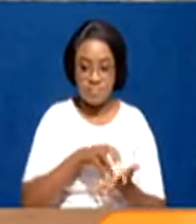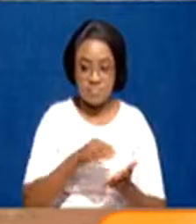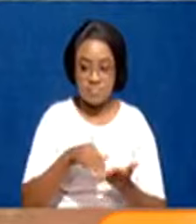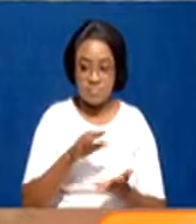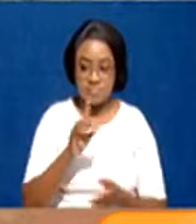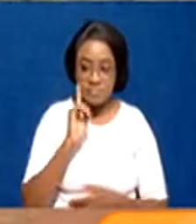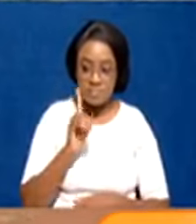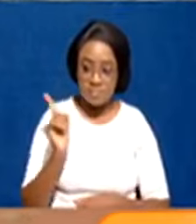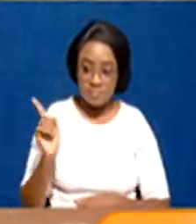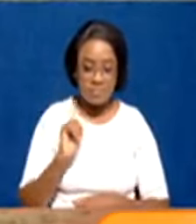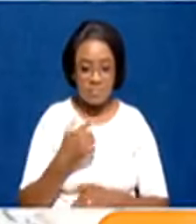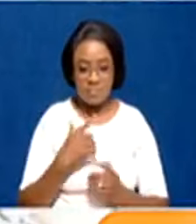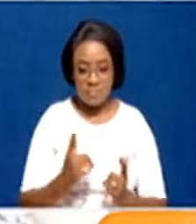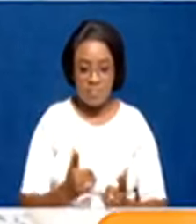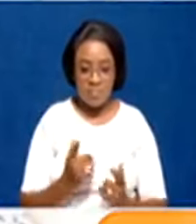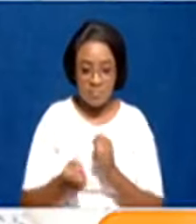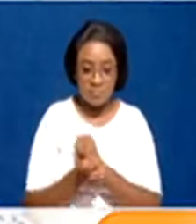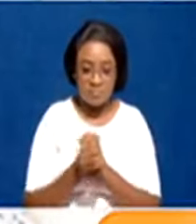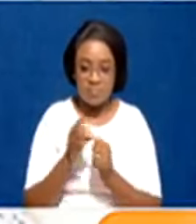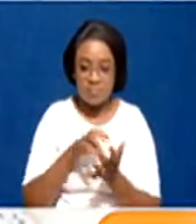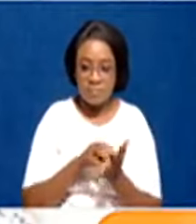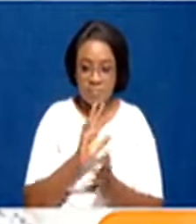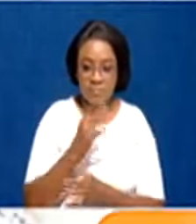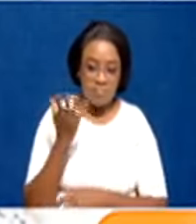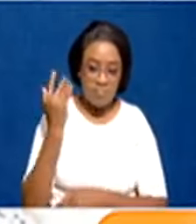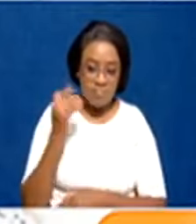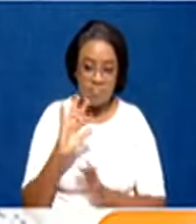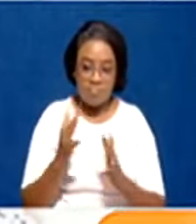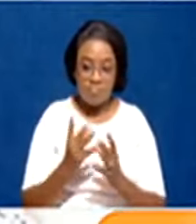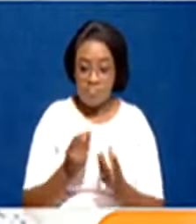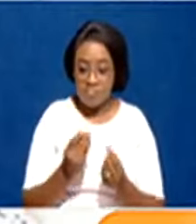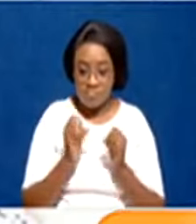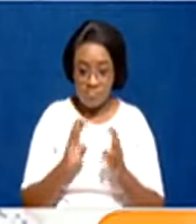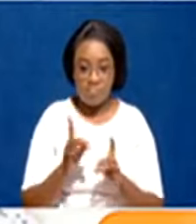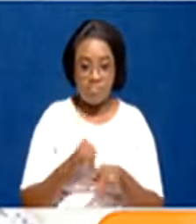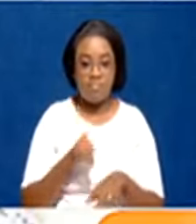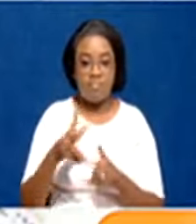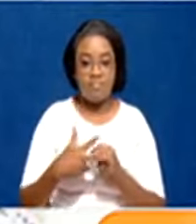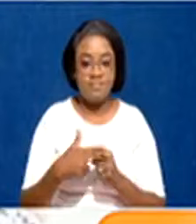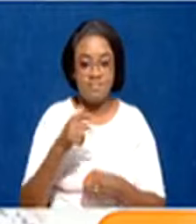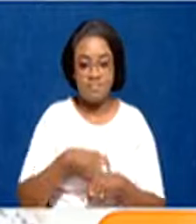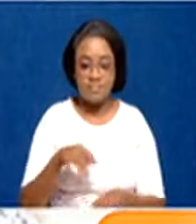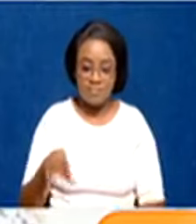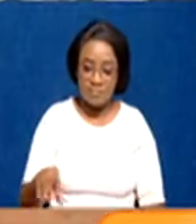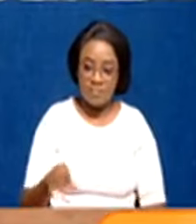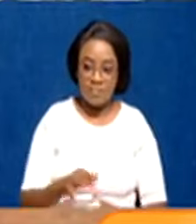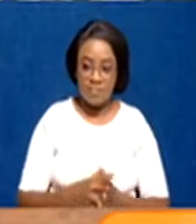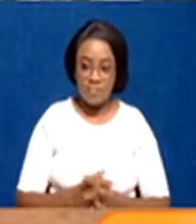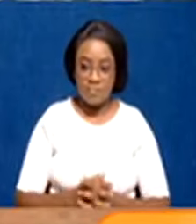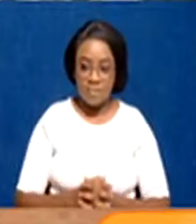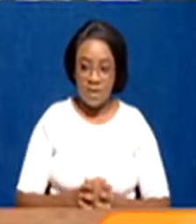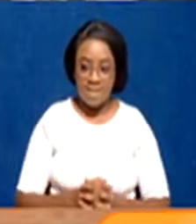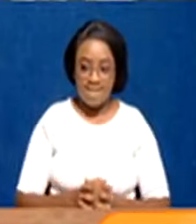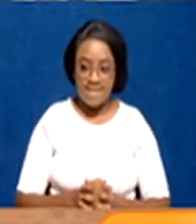Fugicha, manusura wa ukeketaji, anasimulia masaibu anayokumbana nayo licha kukeketwa akiwa mwenye umri mchanga. Imenipea